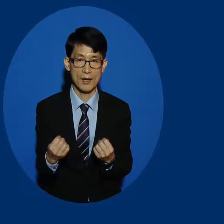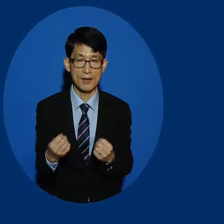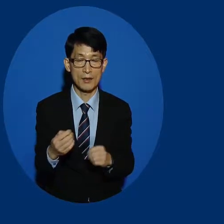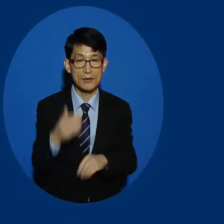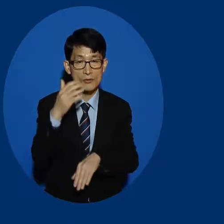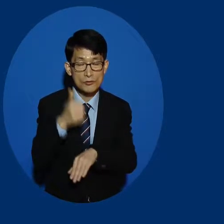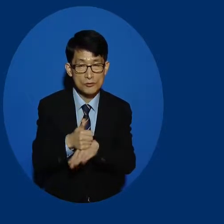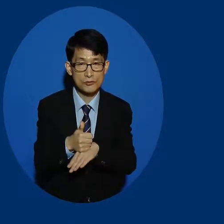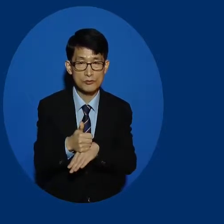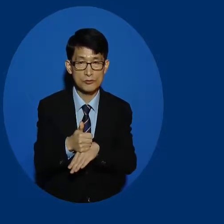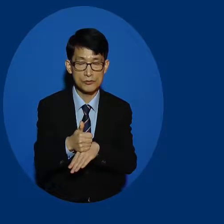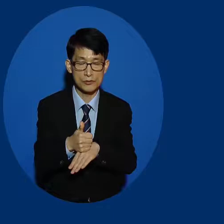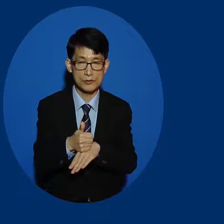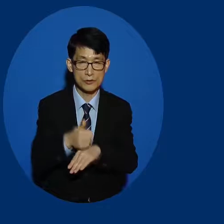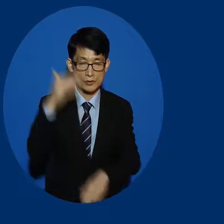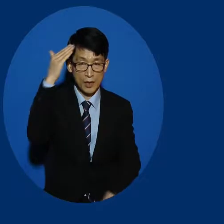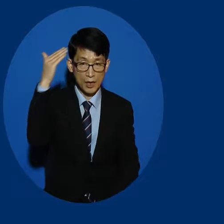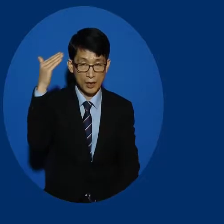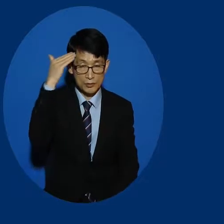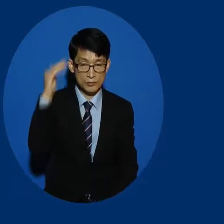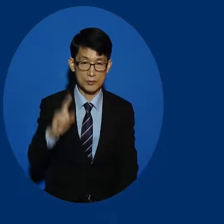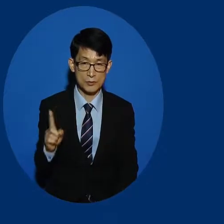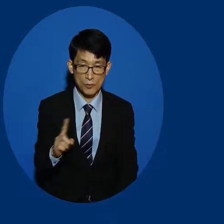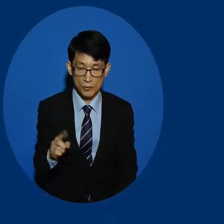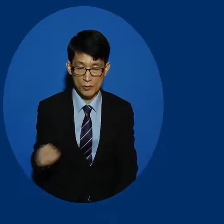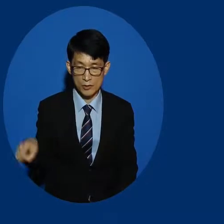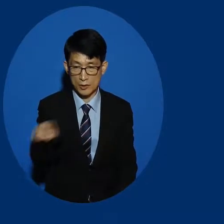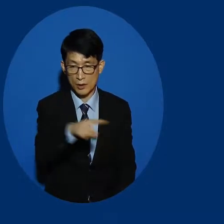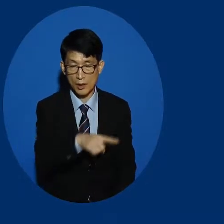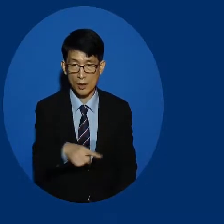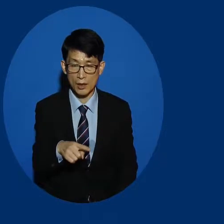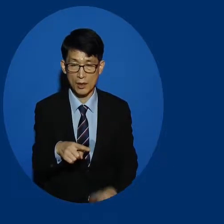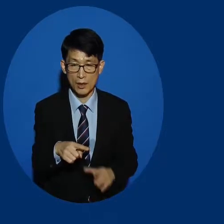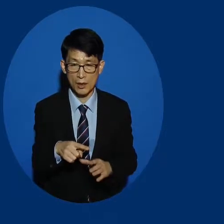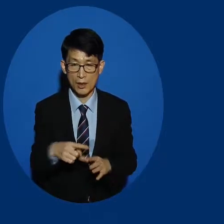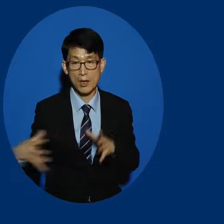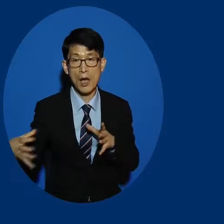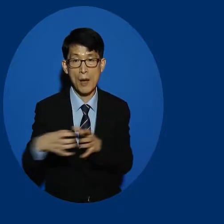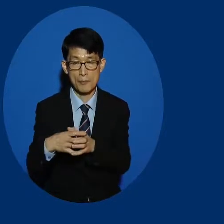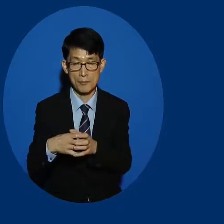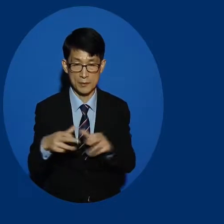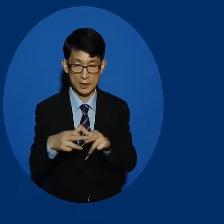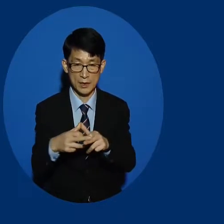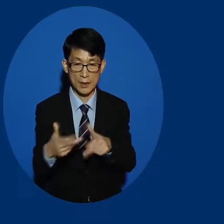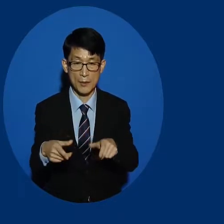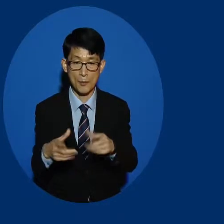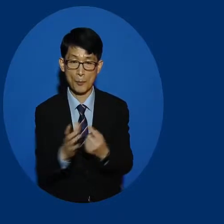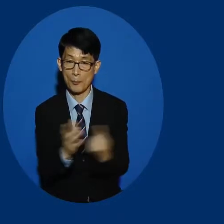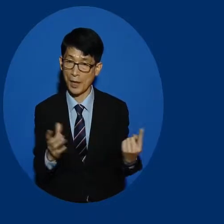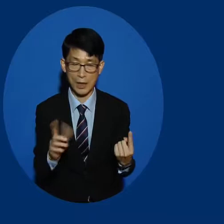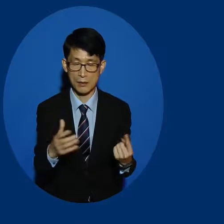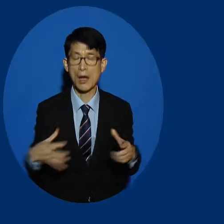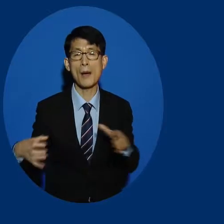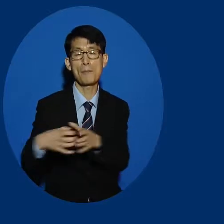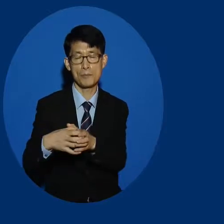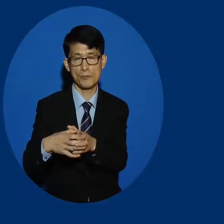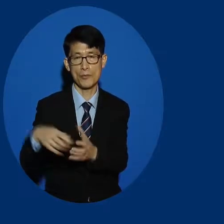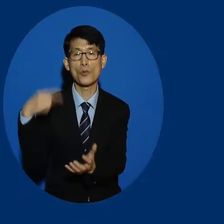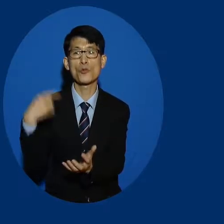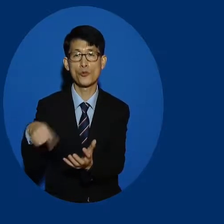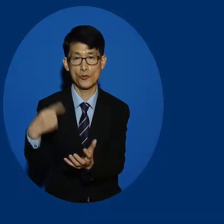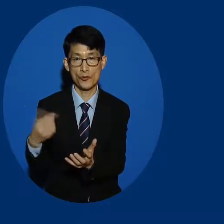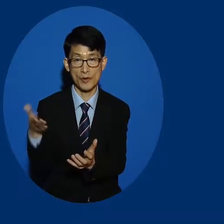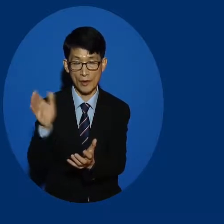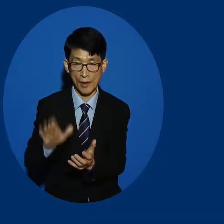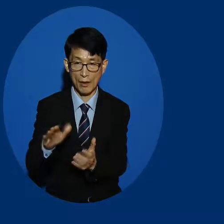학령기 특수교육은 통합교육이 가장 기본적인 정책임에도 불구하고 장애인 평생교육, 성인교육들은